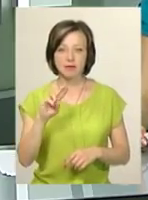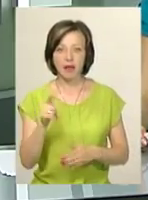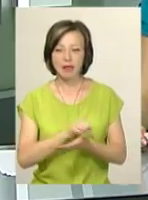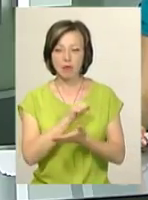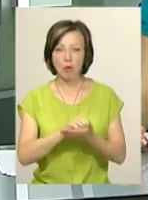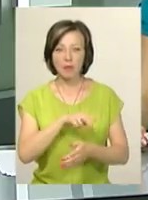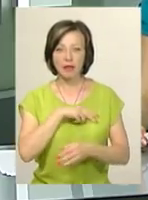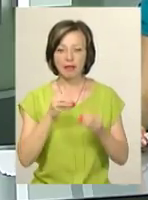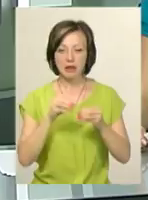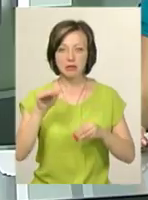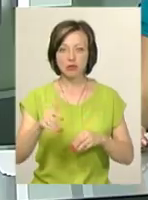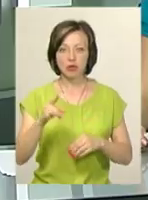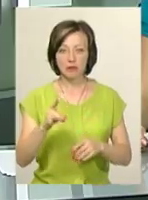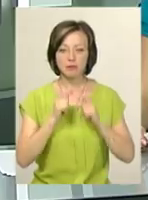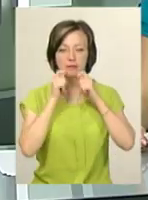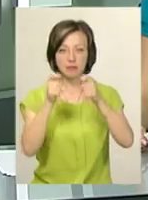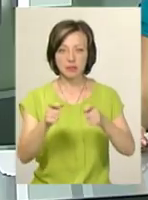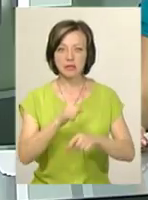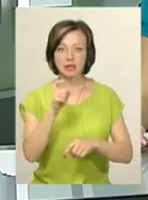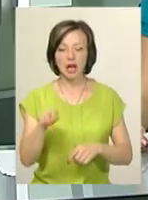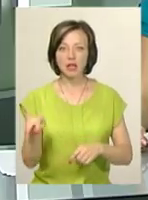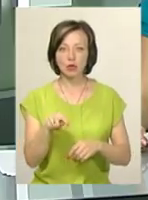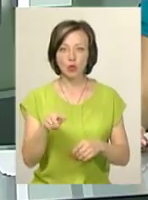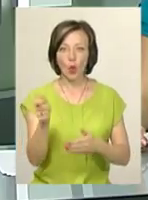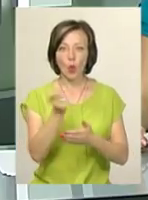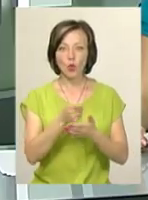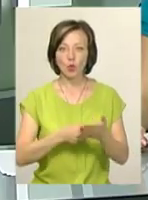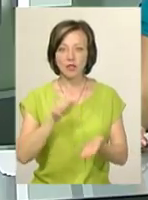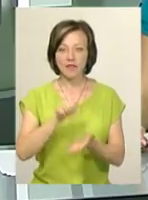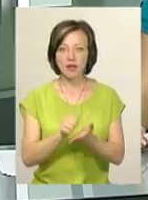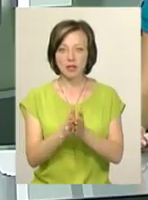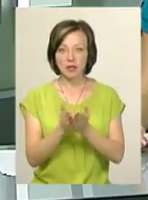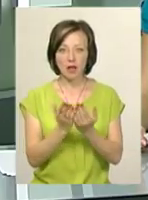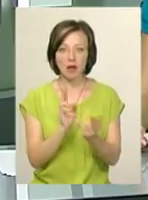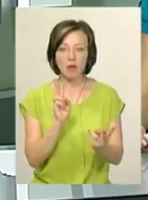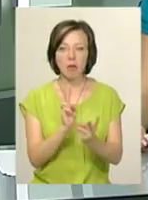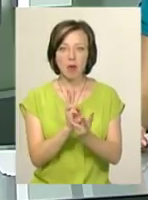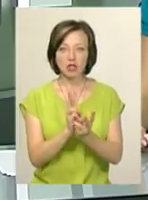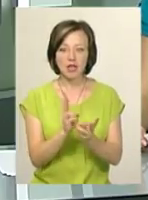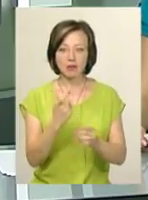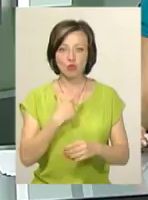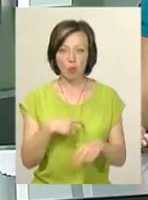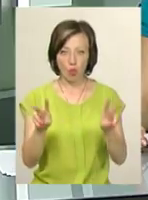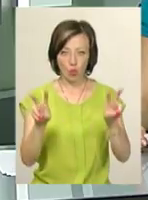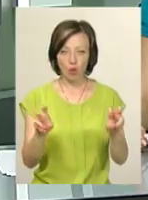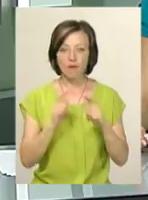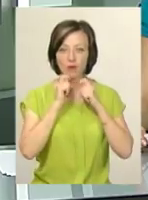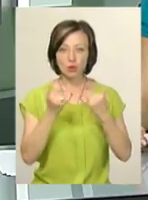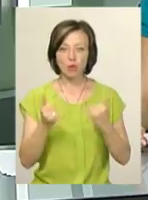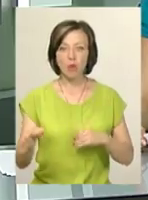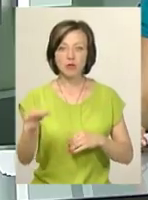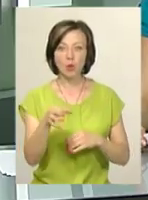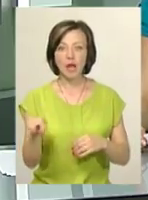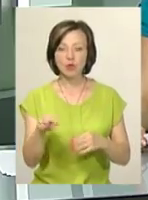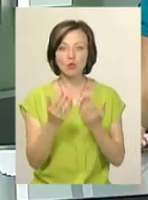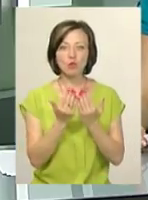у розмірі 10 тисяч гривень йому присудили за літературне художнє видання «Побачення з собою». Вручення відбулося сьогодні в обласному